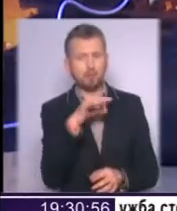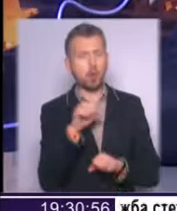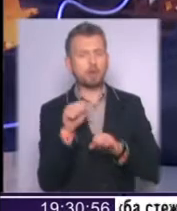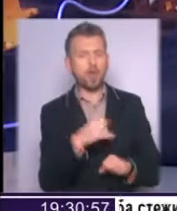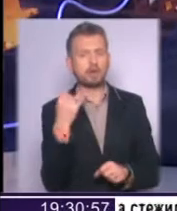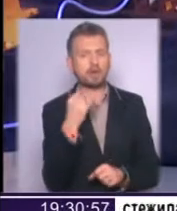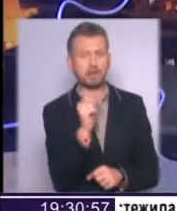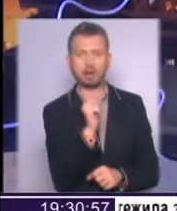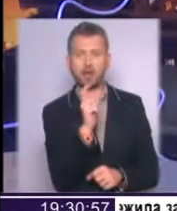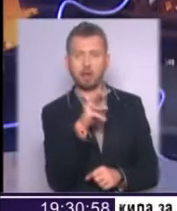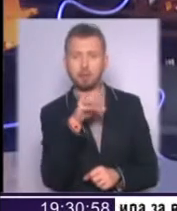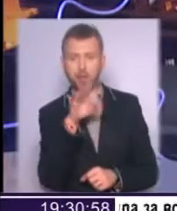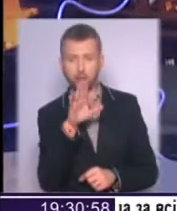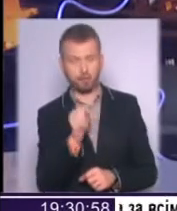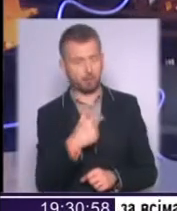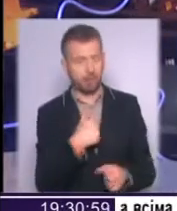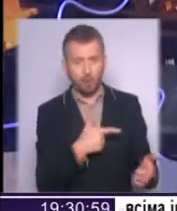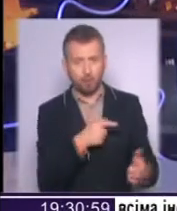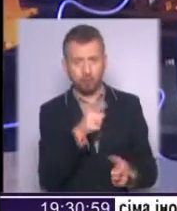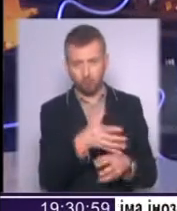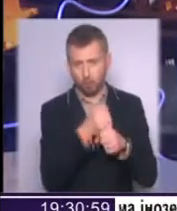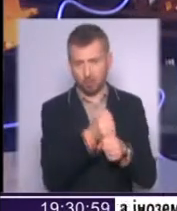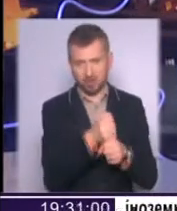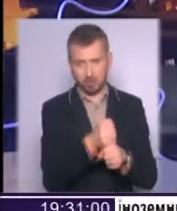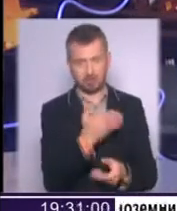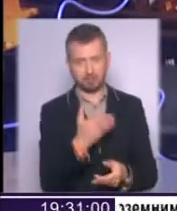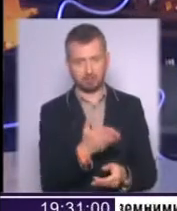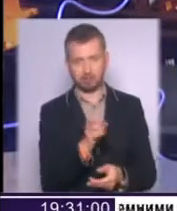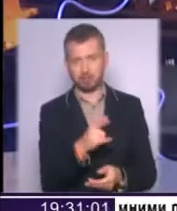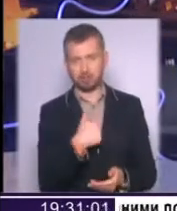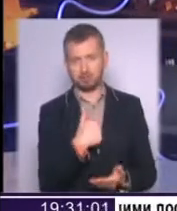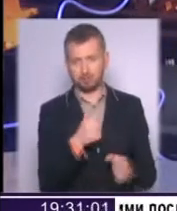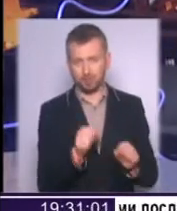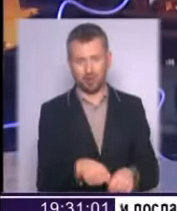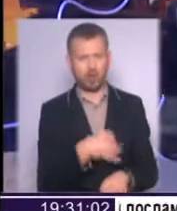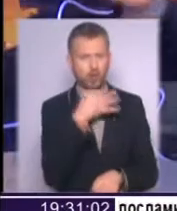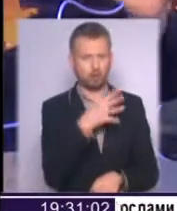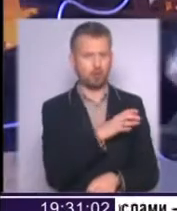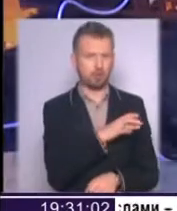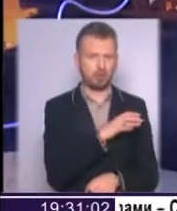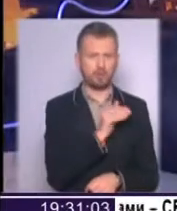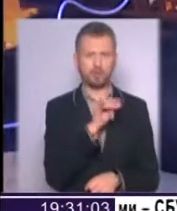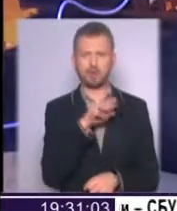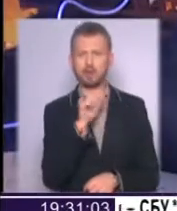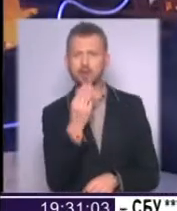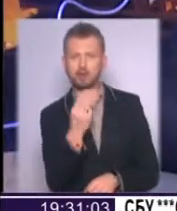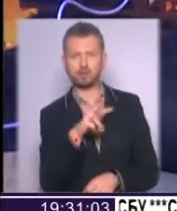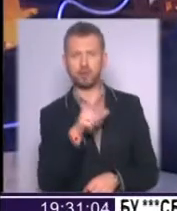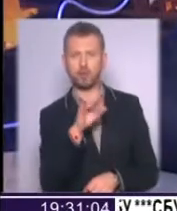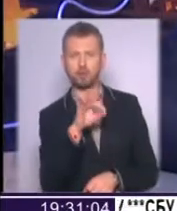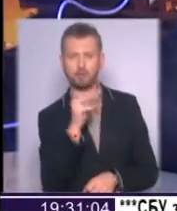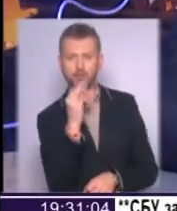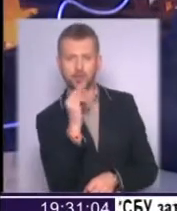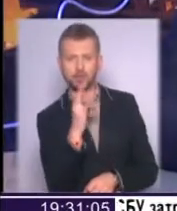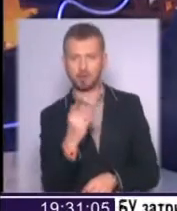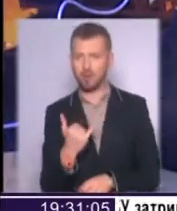інтересів Ахметова. Я б його цими руками задавив би, якби така можливість була. І як і кожного олігарха, Фірташа, Льовочкіна, там, багатьох інших. Коломойського. В